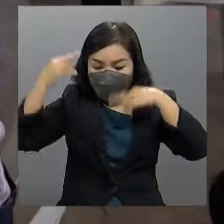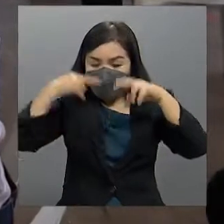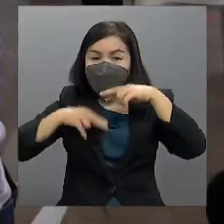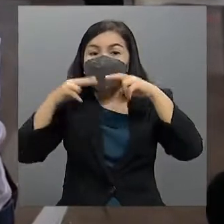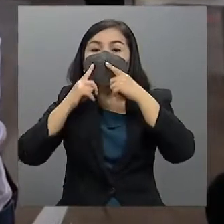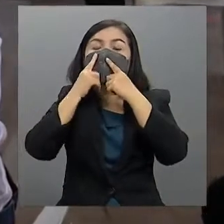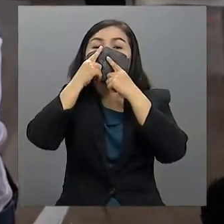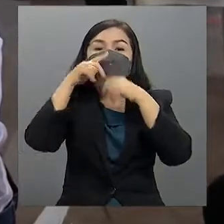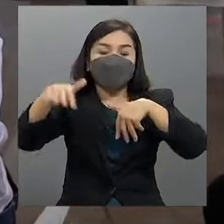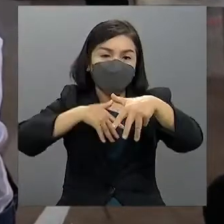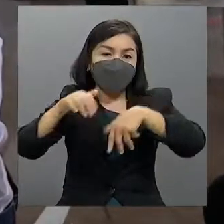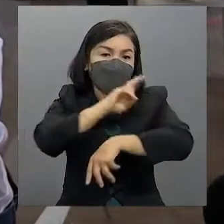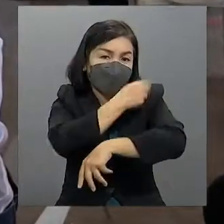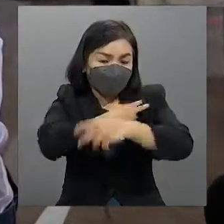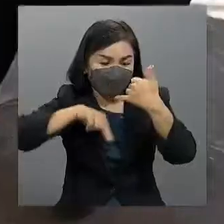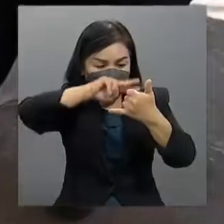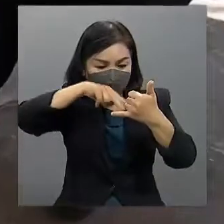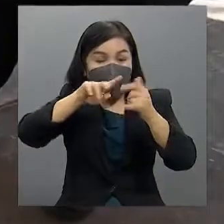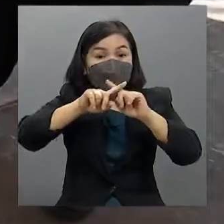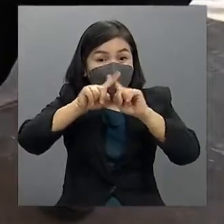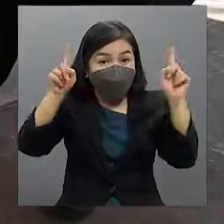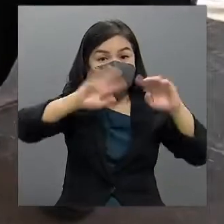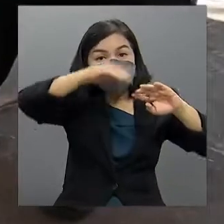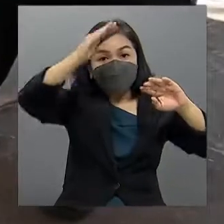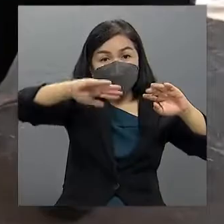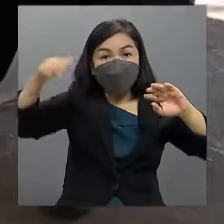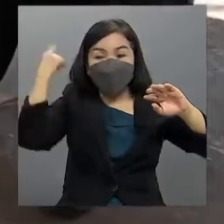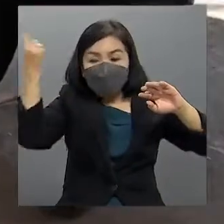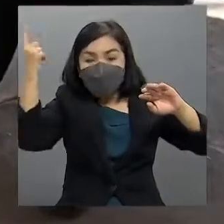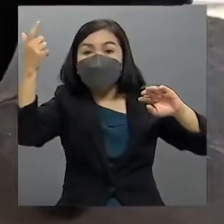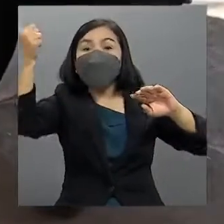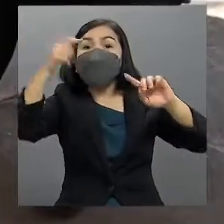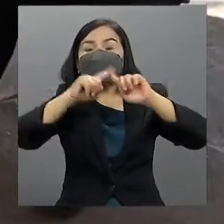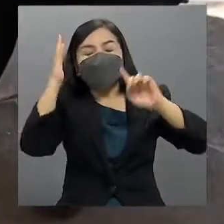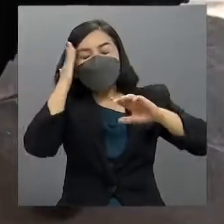ร่องกล้ายังสามารถขึ้นไปเที่ยวได้แต่ไม่อนุญาตให้พักค้างคืนค่ะ